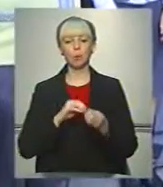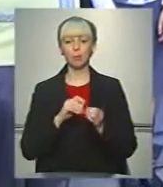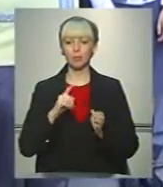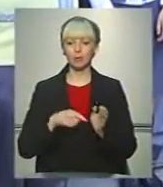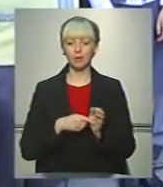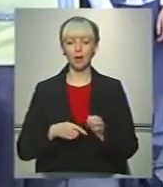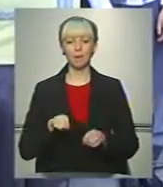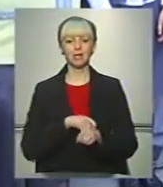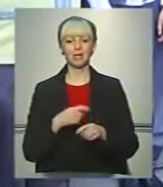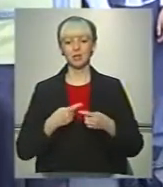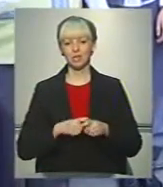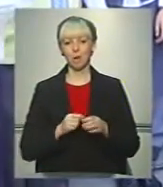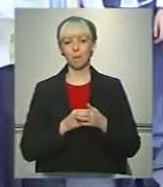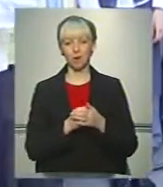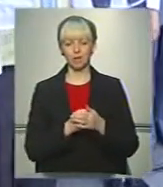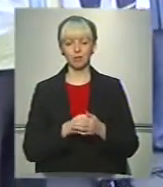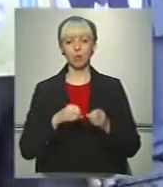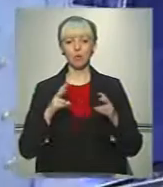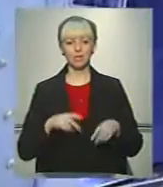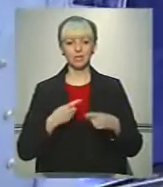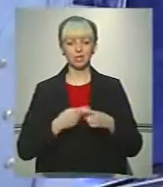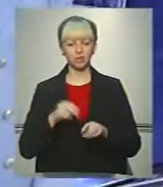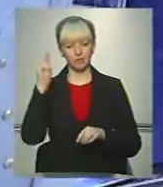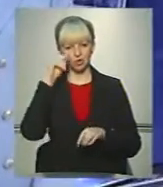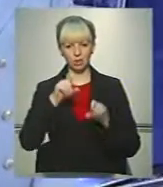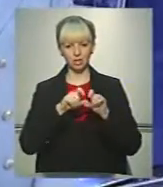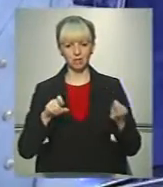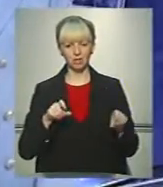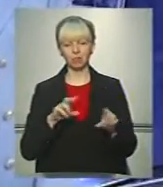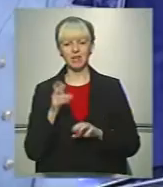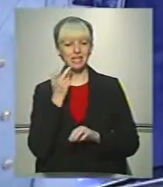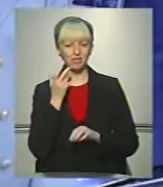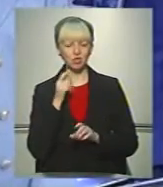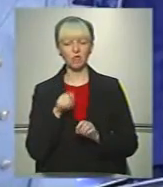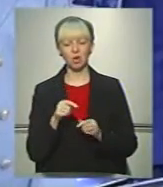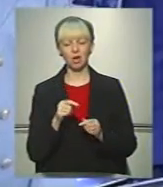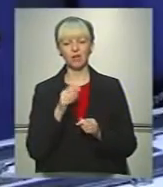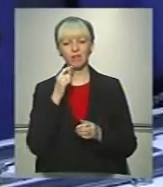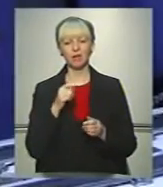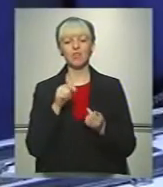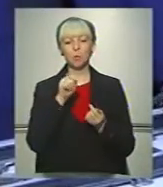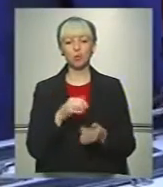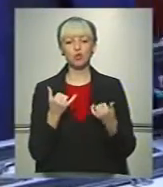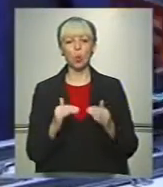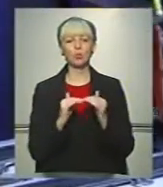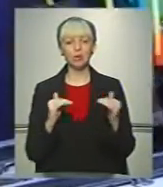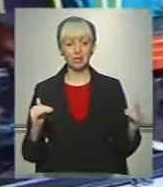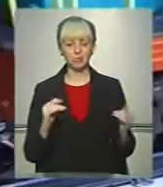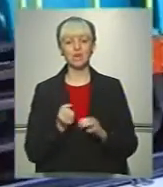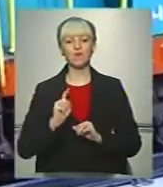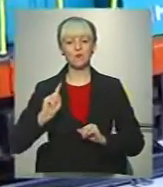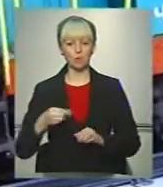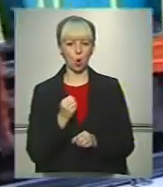– матеріально-технічна база професійно-технічних навчальних закладів. Далеко не завжди вона відповідає сьогоднішньому рівню і